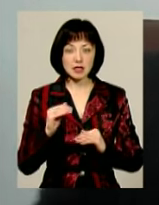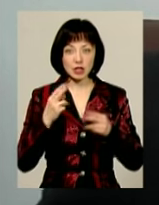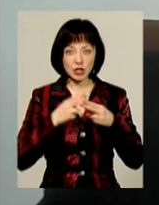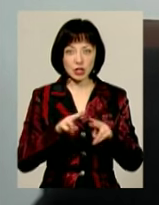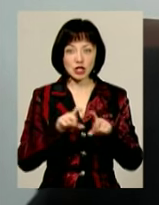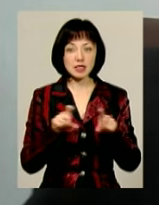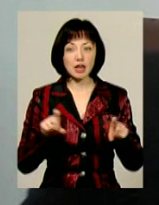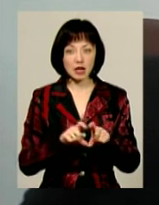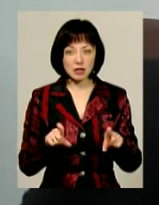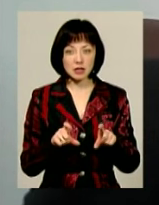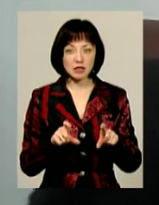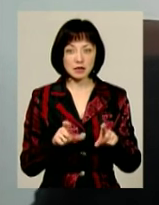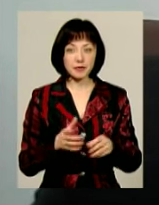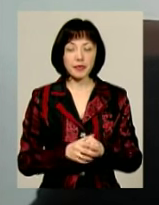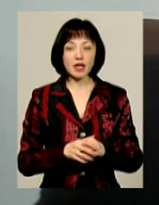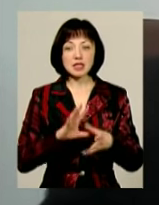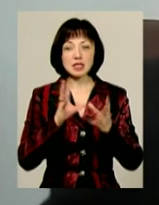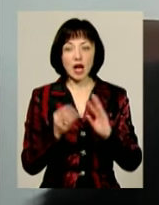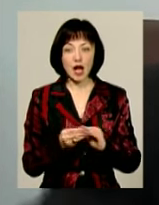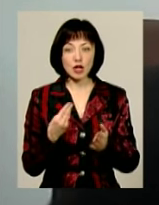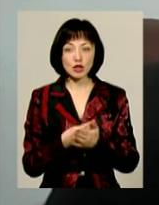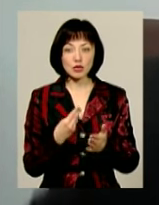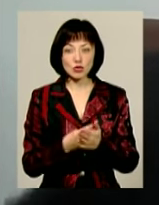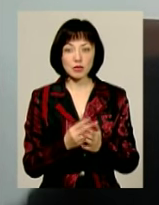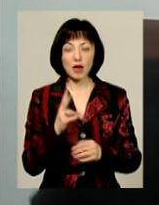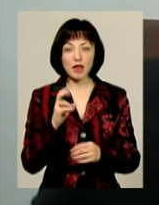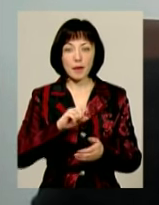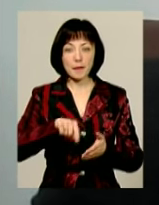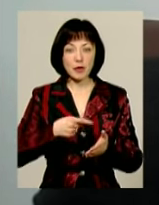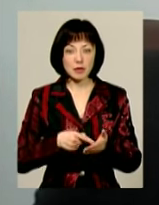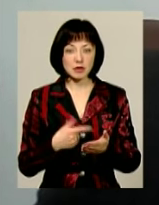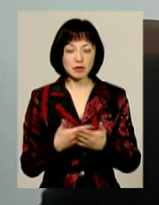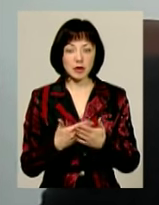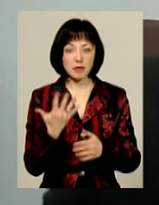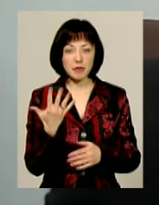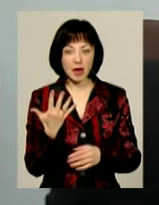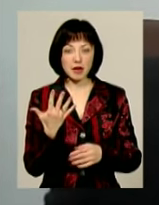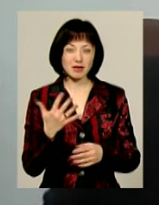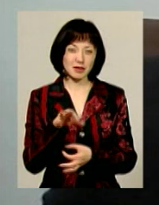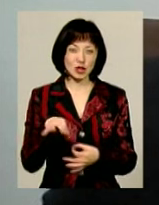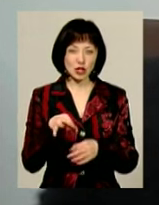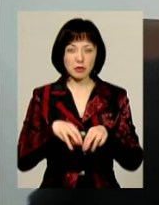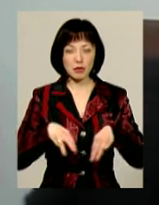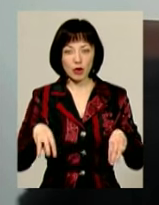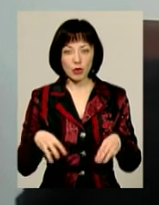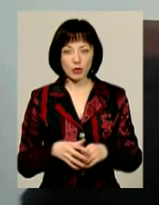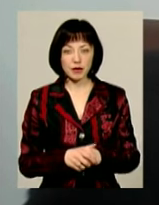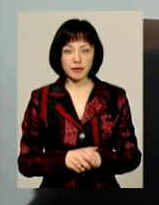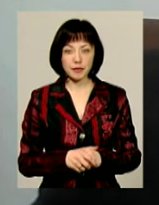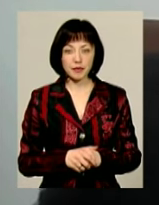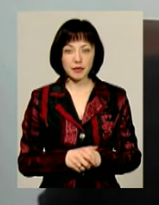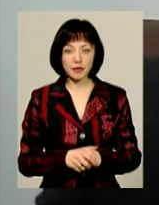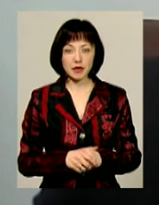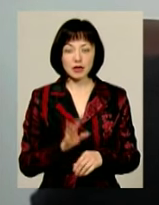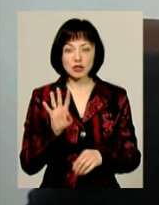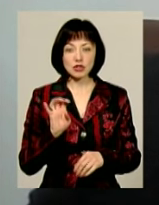технічні заклади за січень місяць. Загальна сума нас по місту складає там біля 5 з лишнім мільйонів. Це